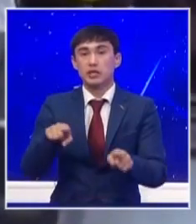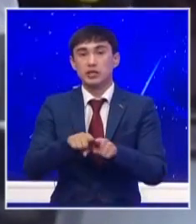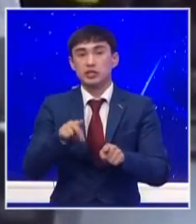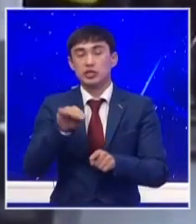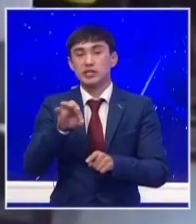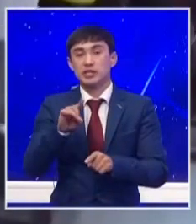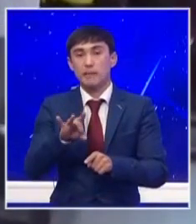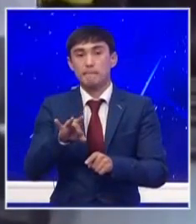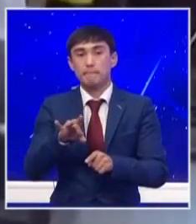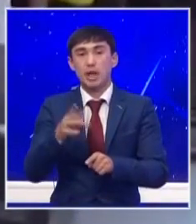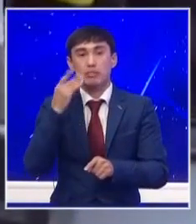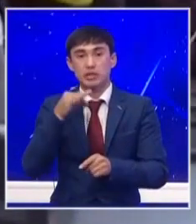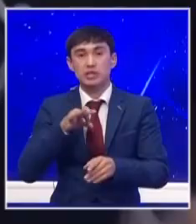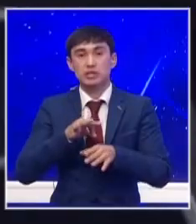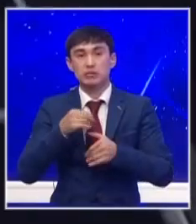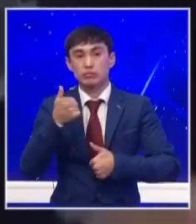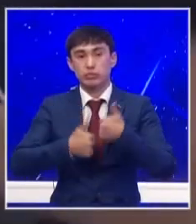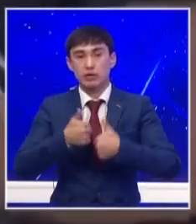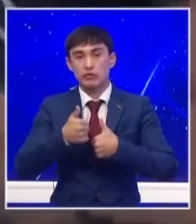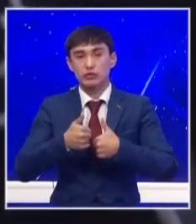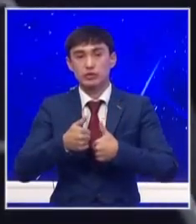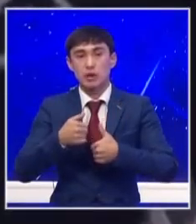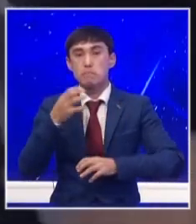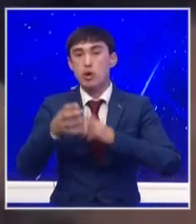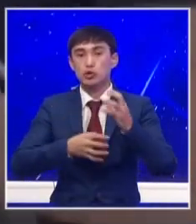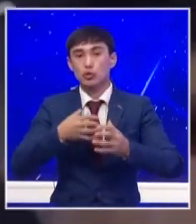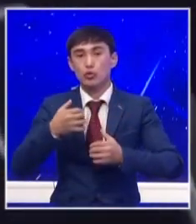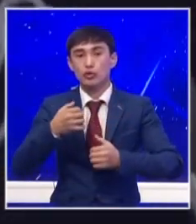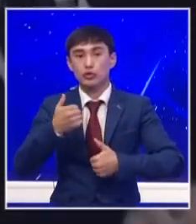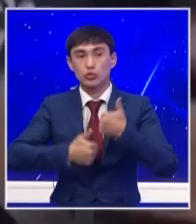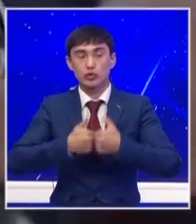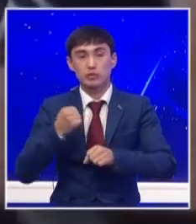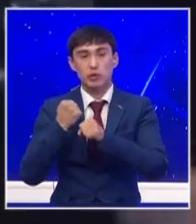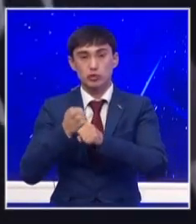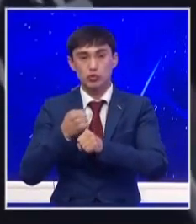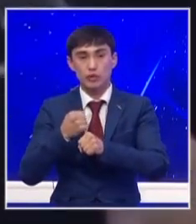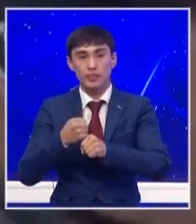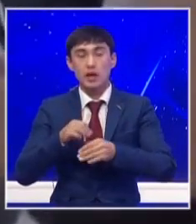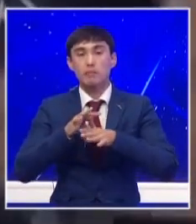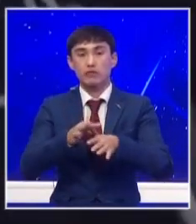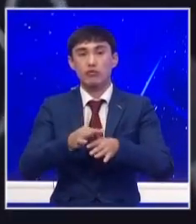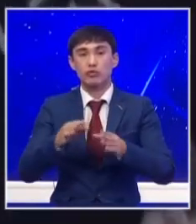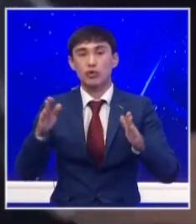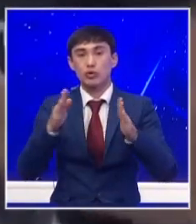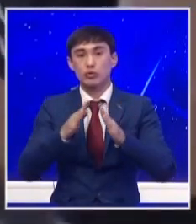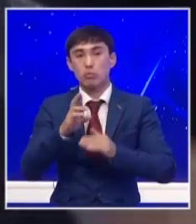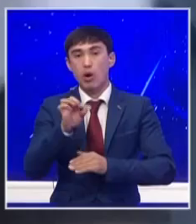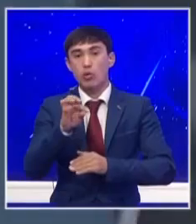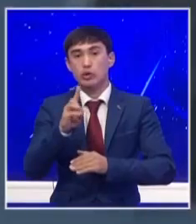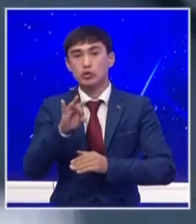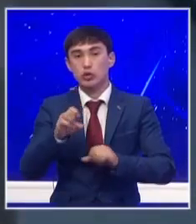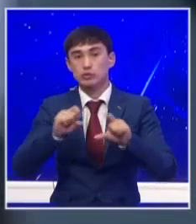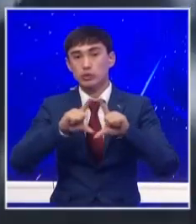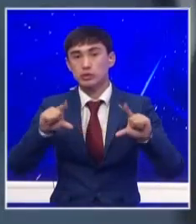звани в Алматы впервые состоится международный командный турнир по дзюдо среди мужчин соревнования пройдёт во дворце спорта имени балуана шлака на